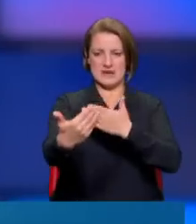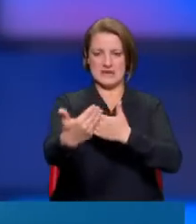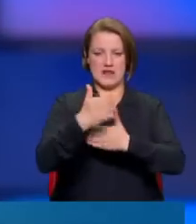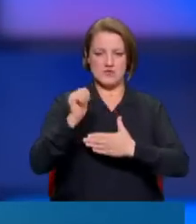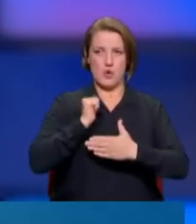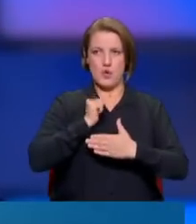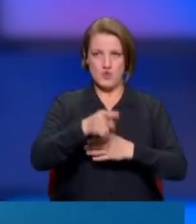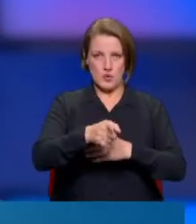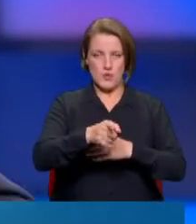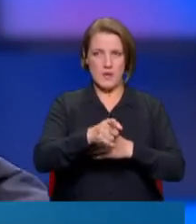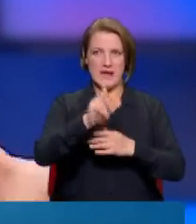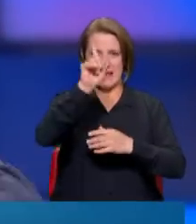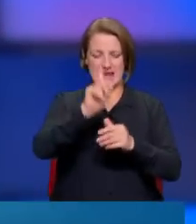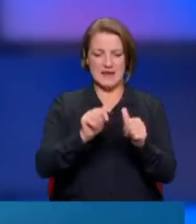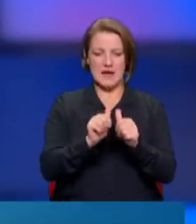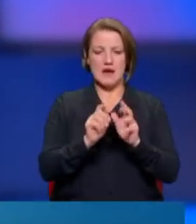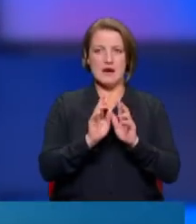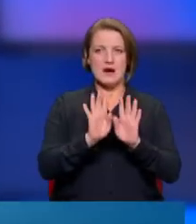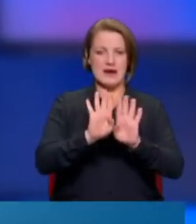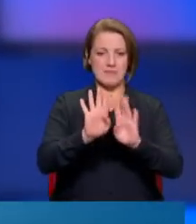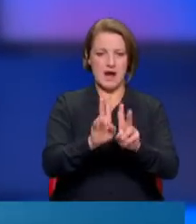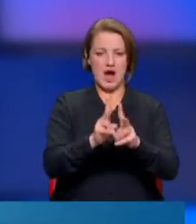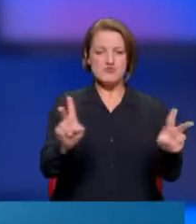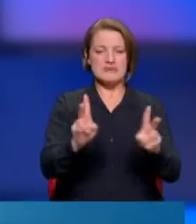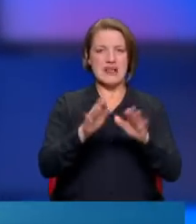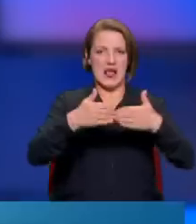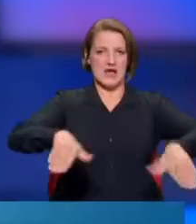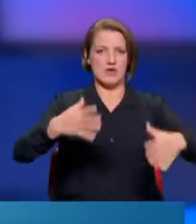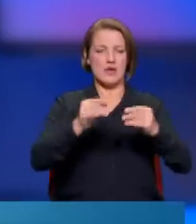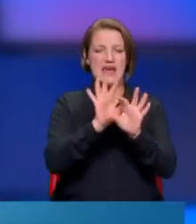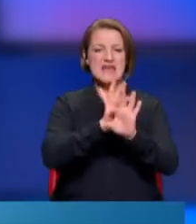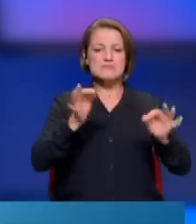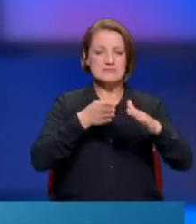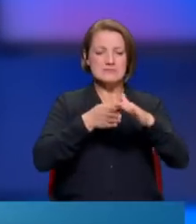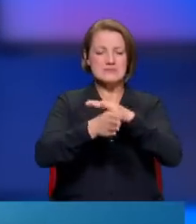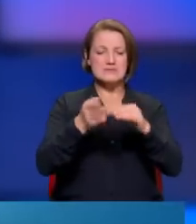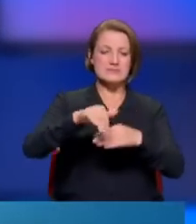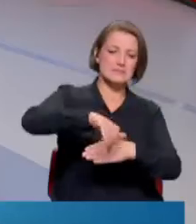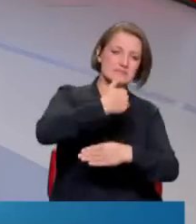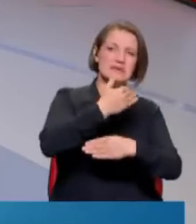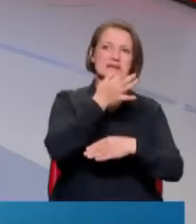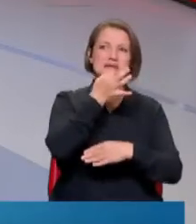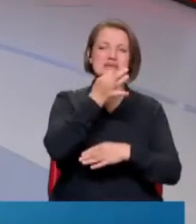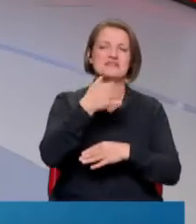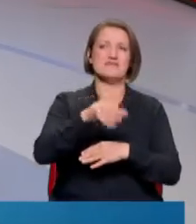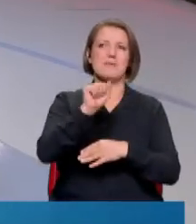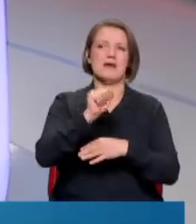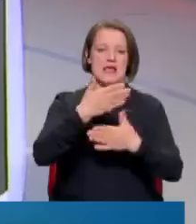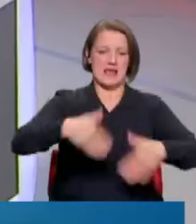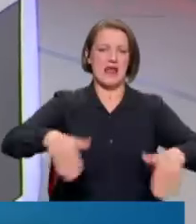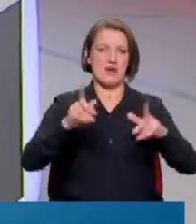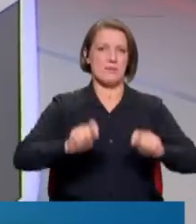Kaleyi kuşatır kapılarının açılmasını engeller hiç kimsenin içeri dışarı çıkmasını Eee